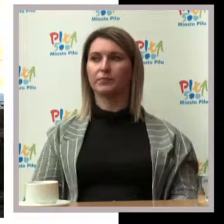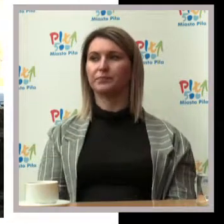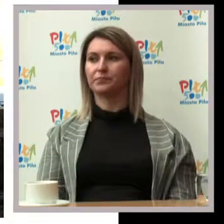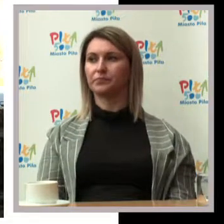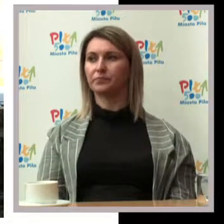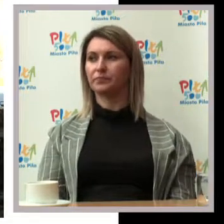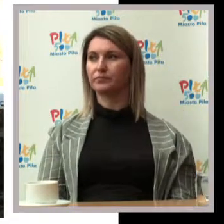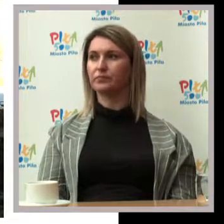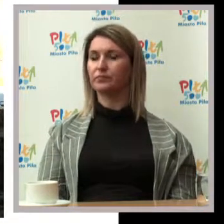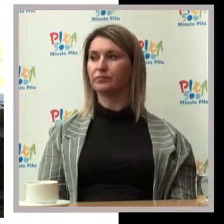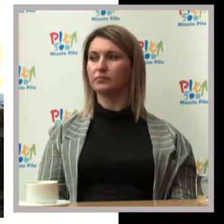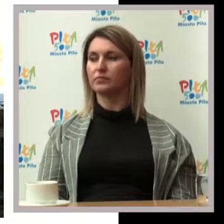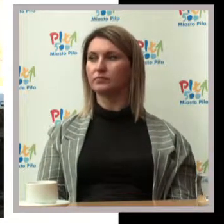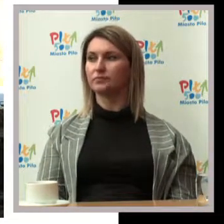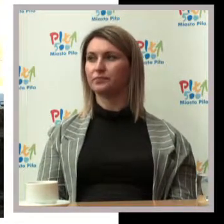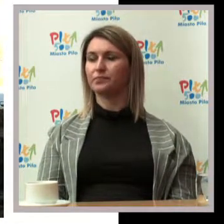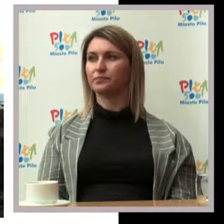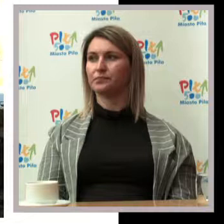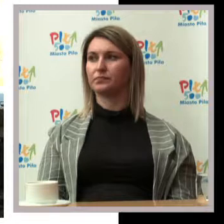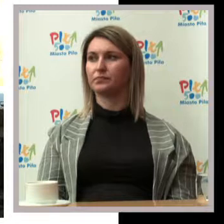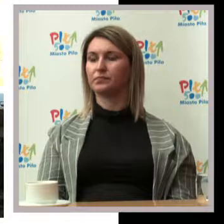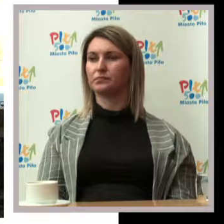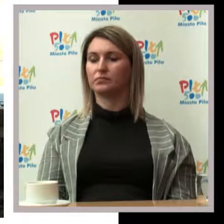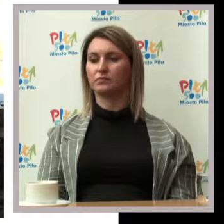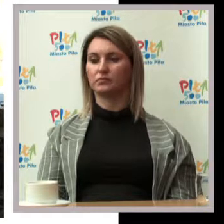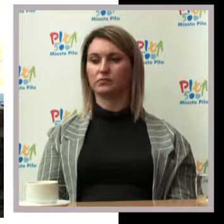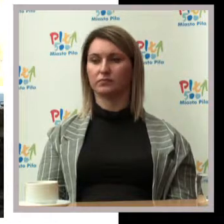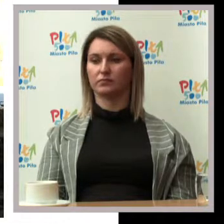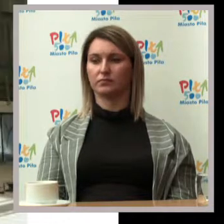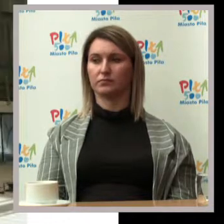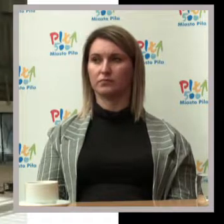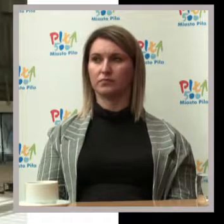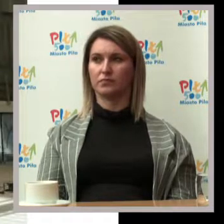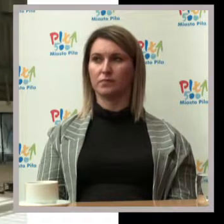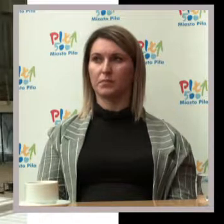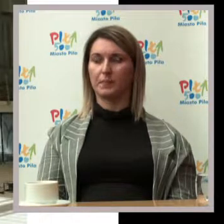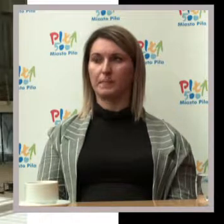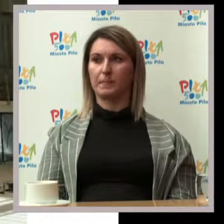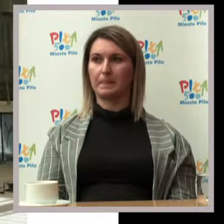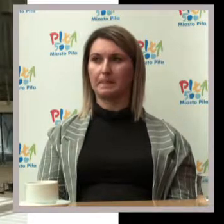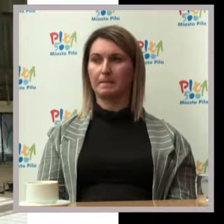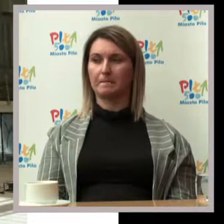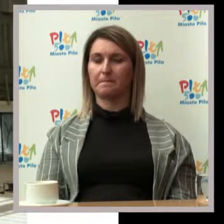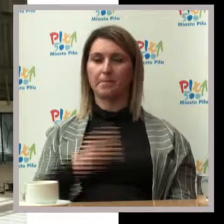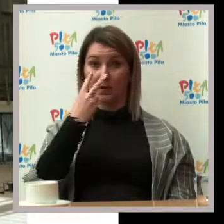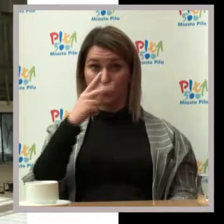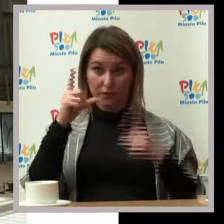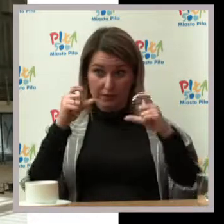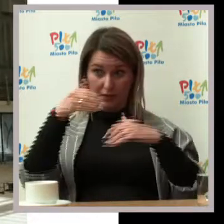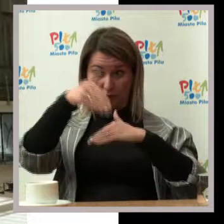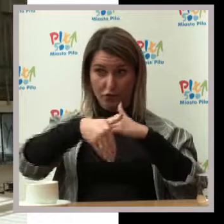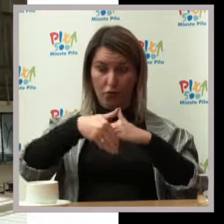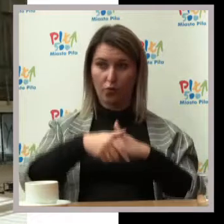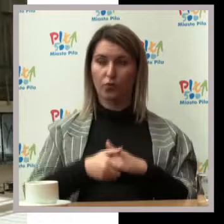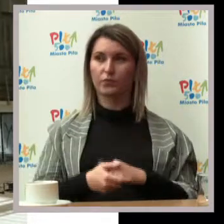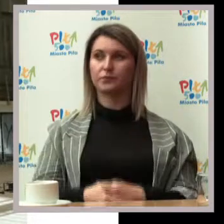sytuacji, która się w tej chwili dzieje przy Szkole Podstawowej nr 6. Bardzo aktualne zdjęcia. W środku te prace również są